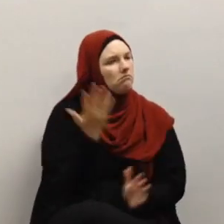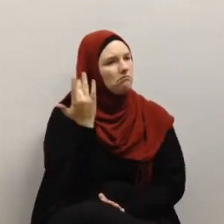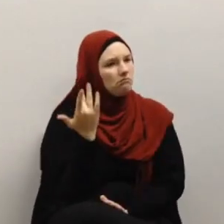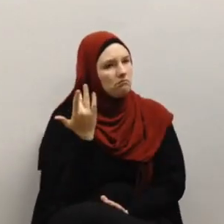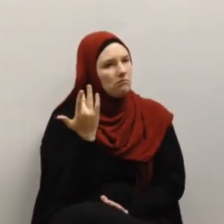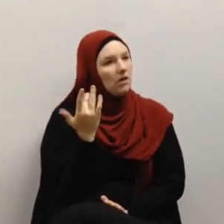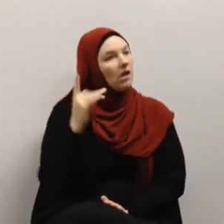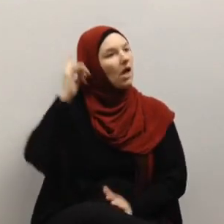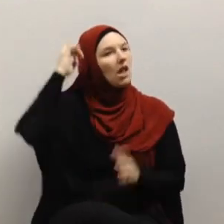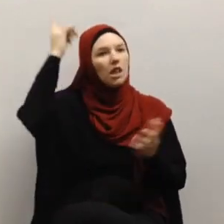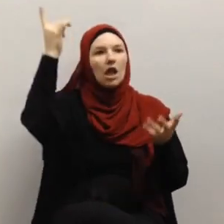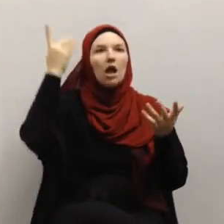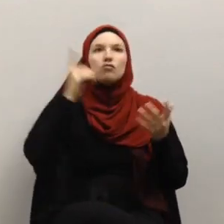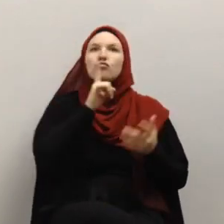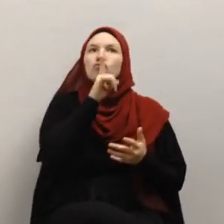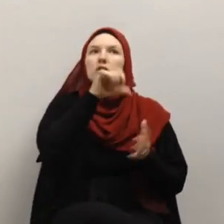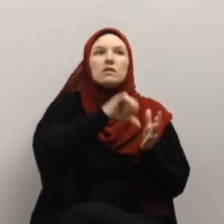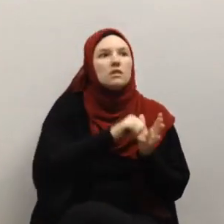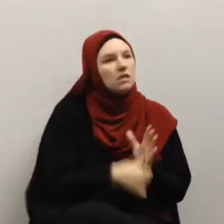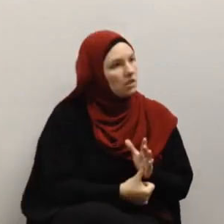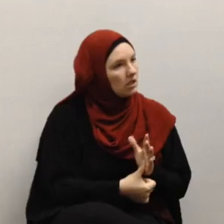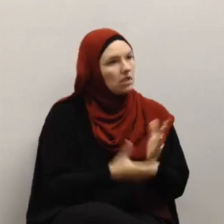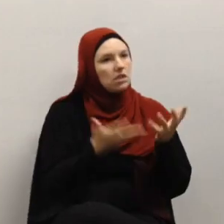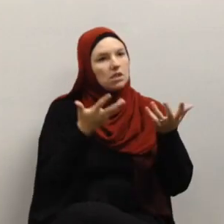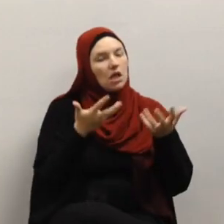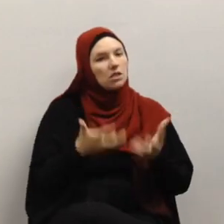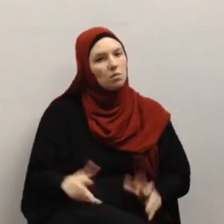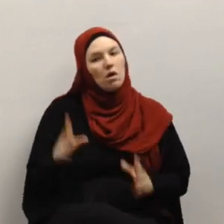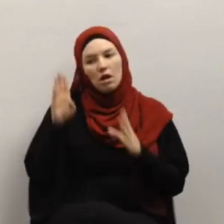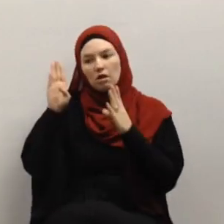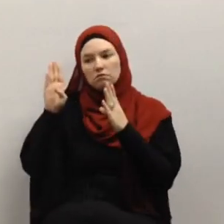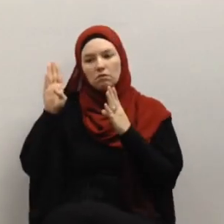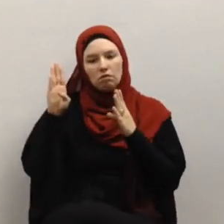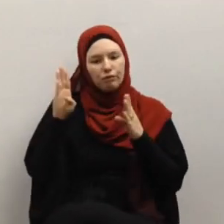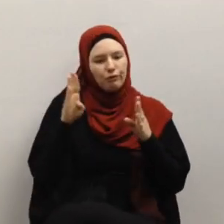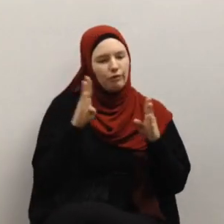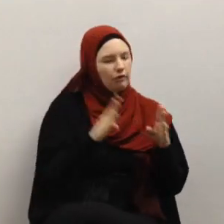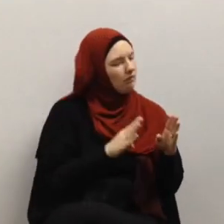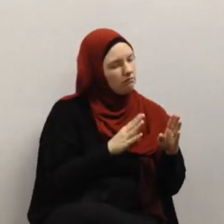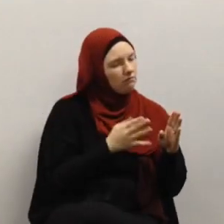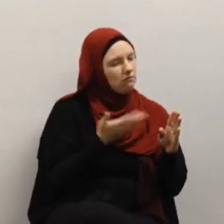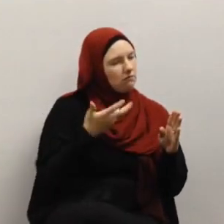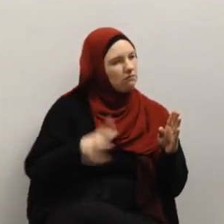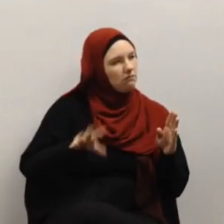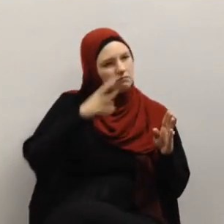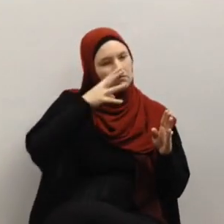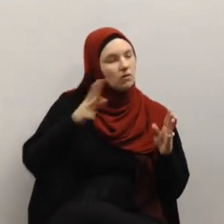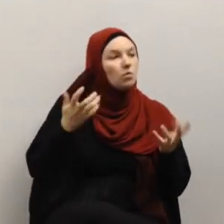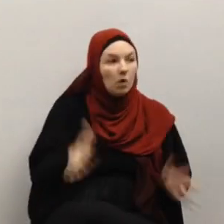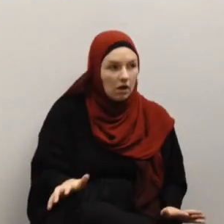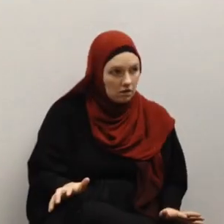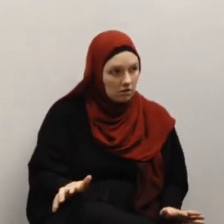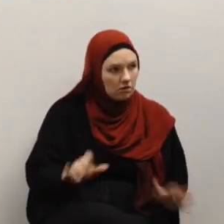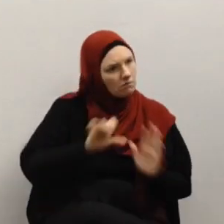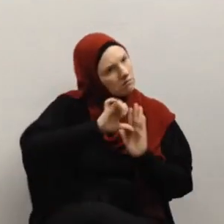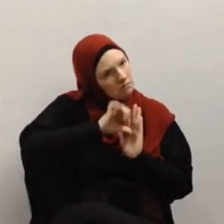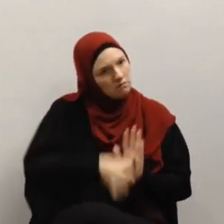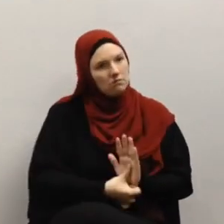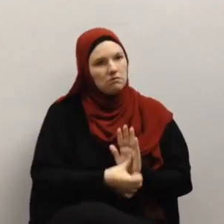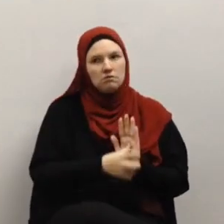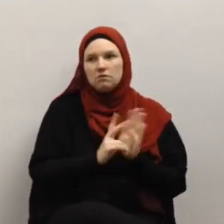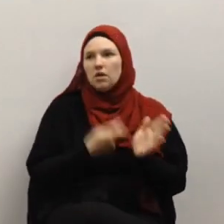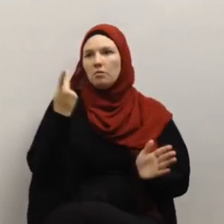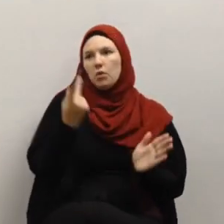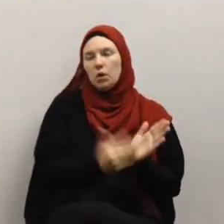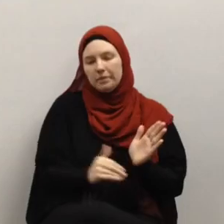us to turn our eyes away from the guidance of Allah subhanahu wa ta'ala. وَحْذَرْهُمْ